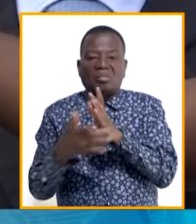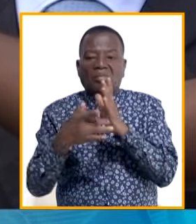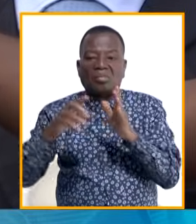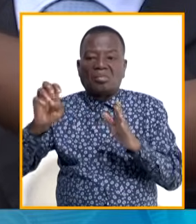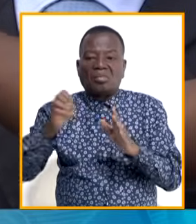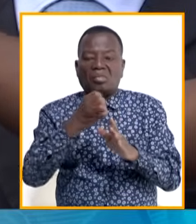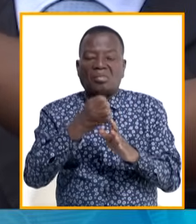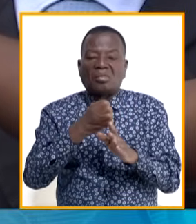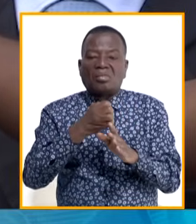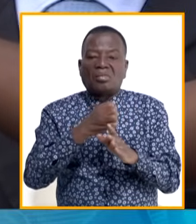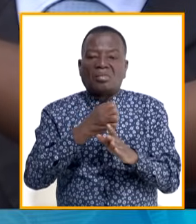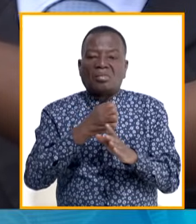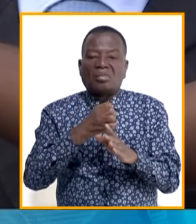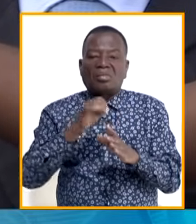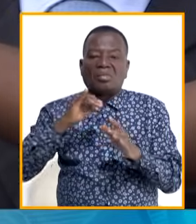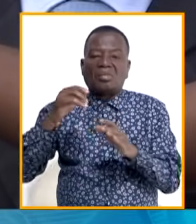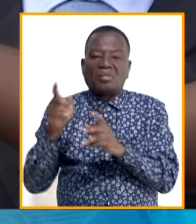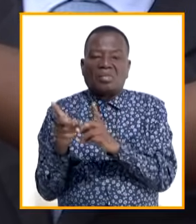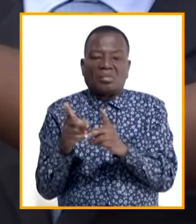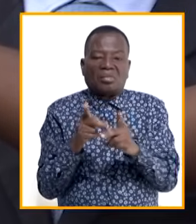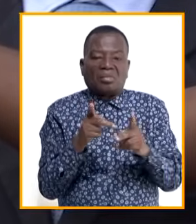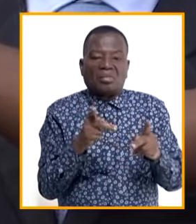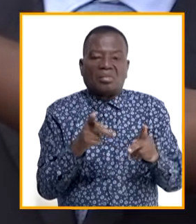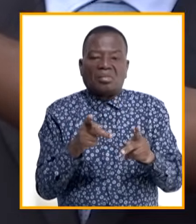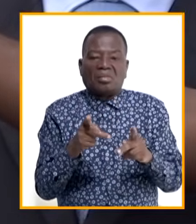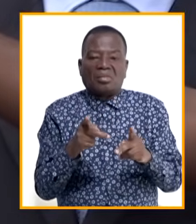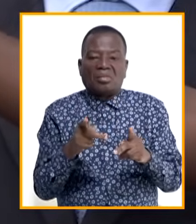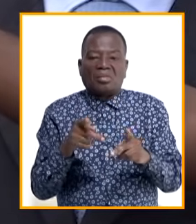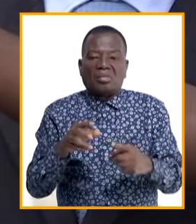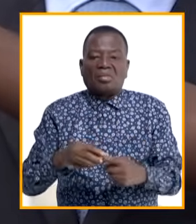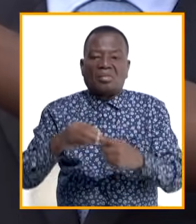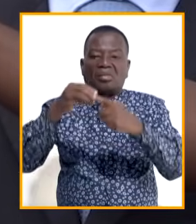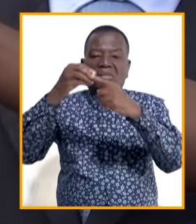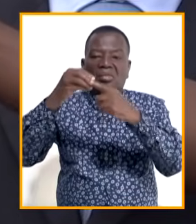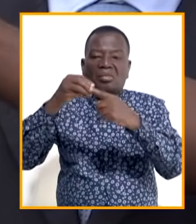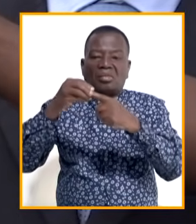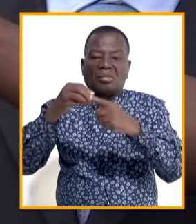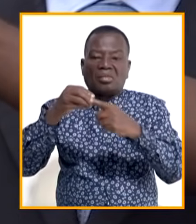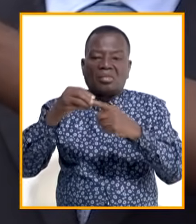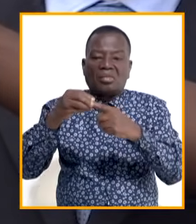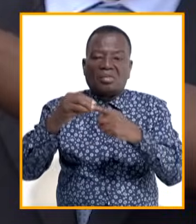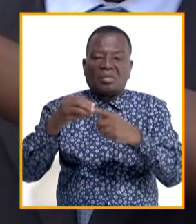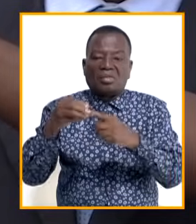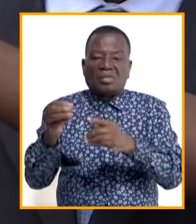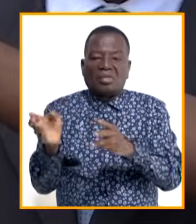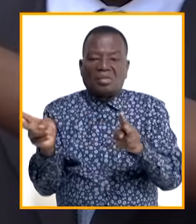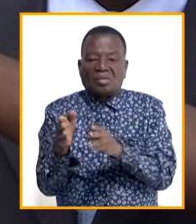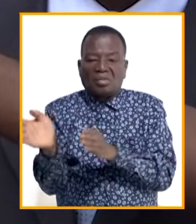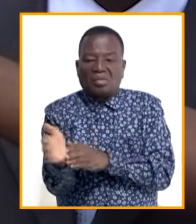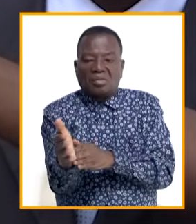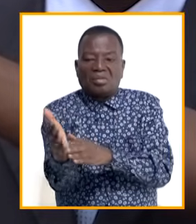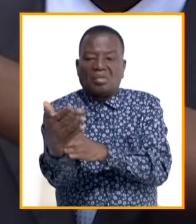technicité. Il y a des dispositifs de fermes spécialisées qu'on appelle stations d'alvinage ou bien